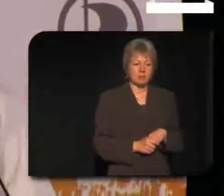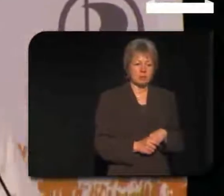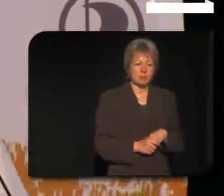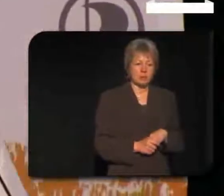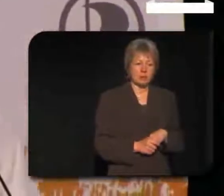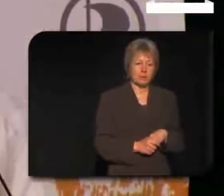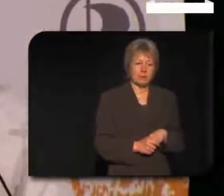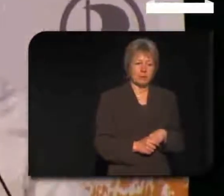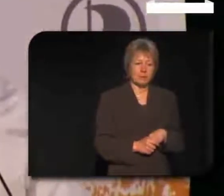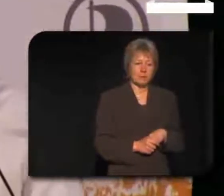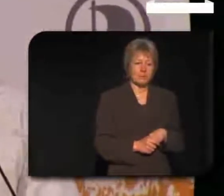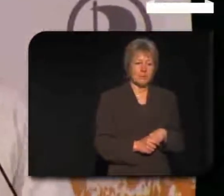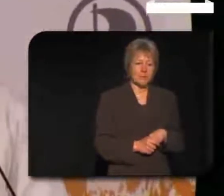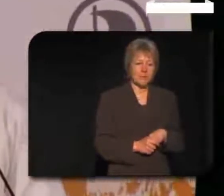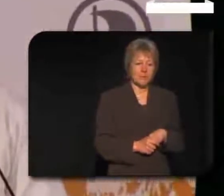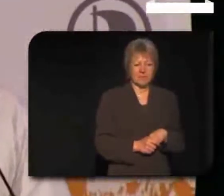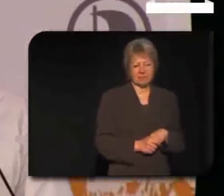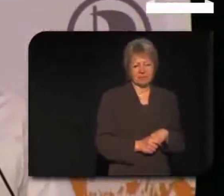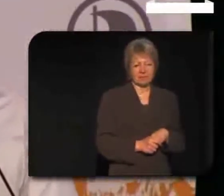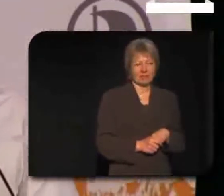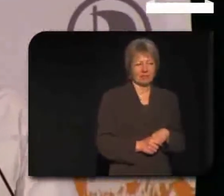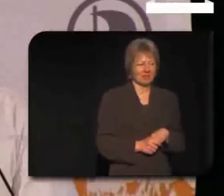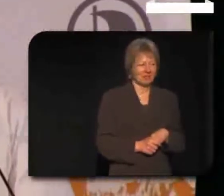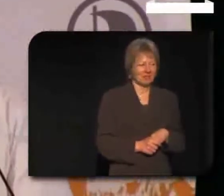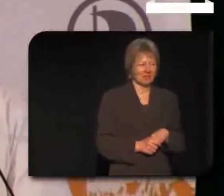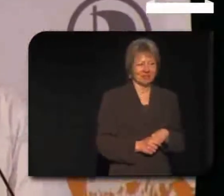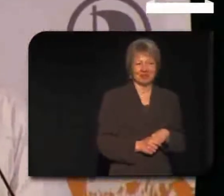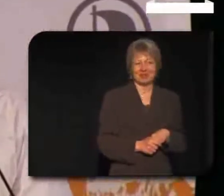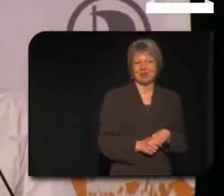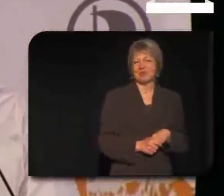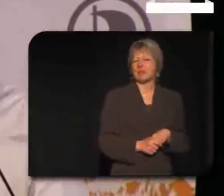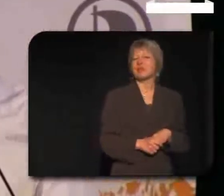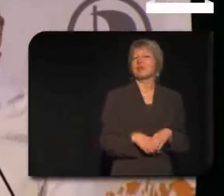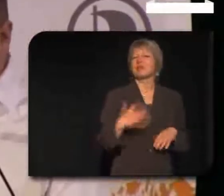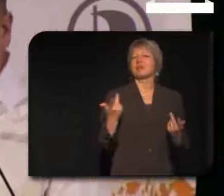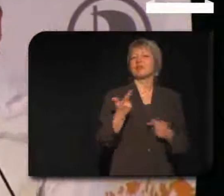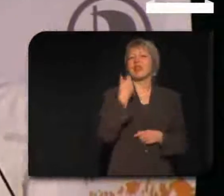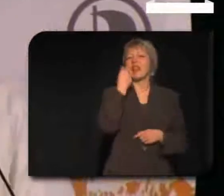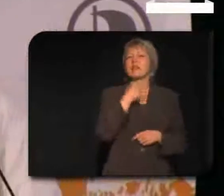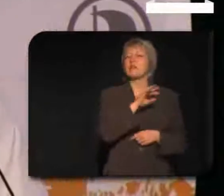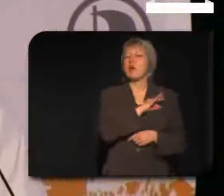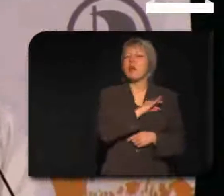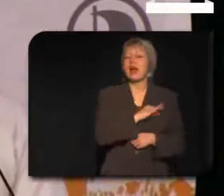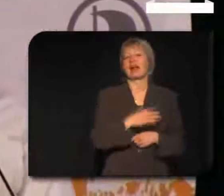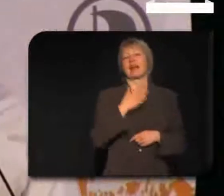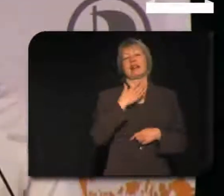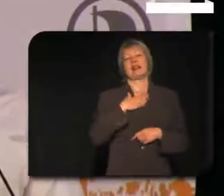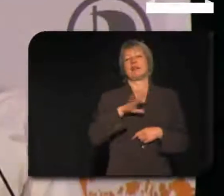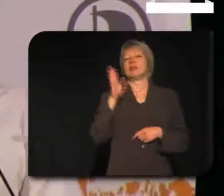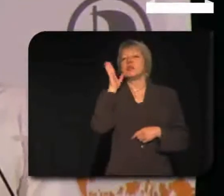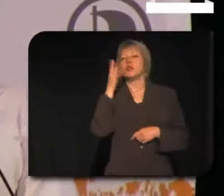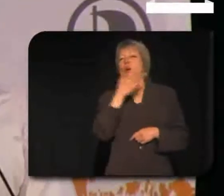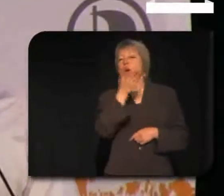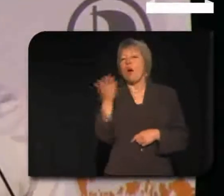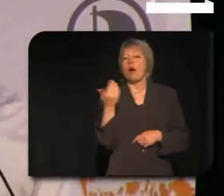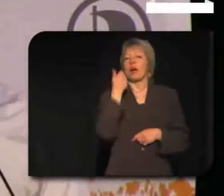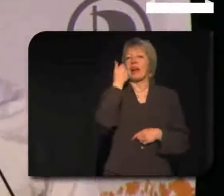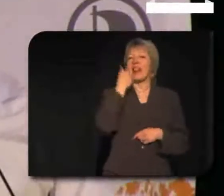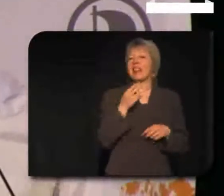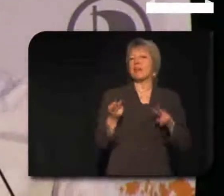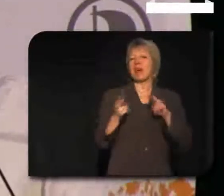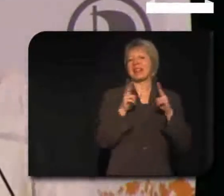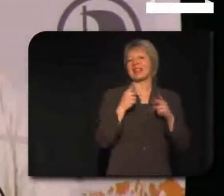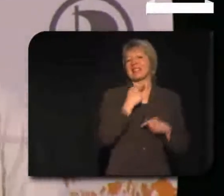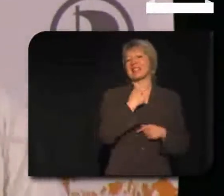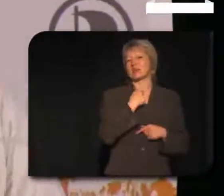so liebe Piraten liebe Kollegen liebe Zuhörer lieber intersexuelle Menschen ja ja es gibt schlechte